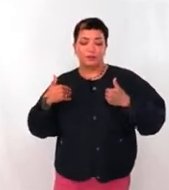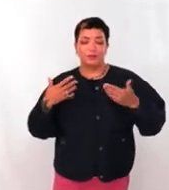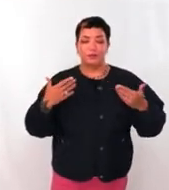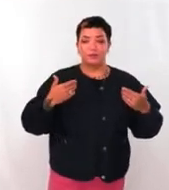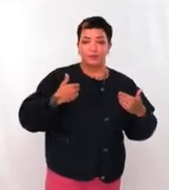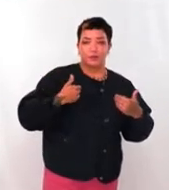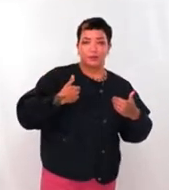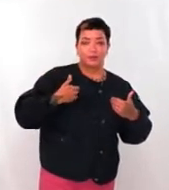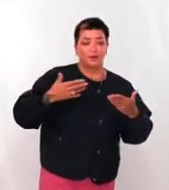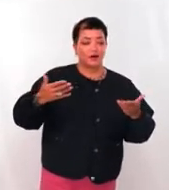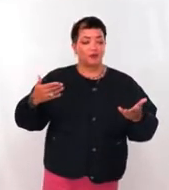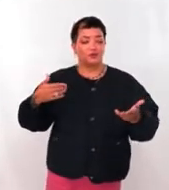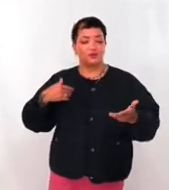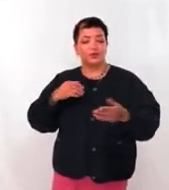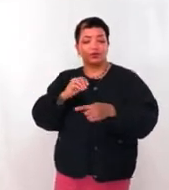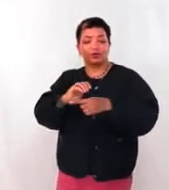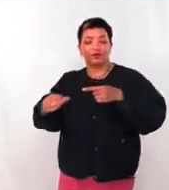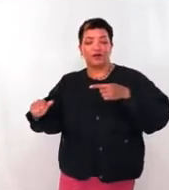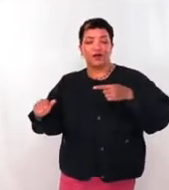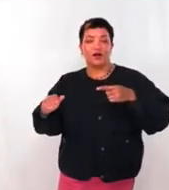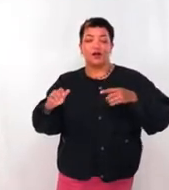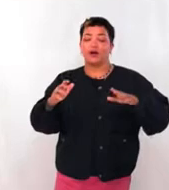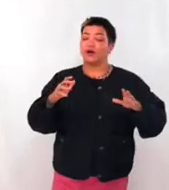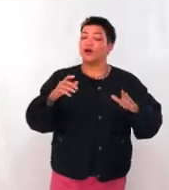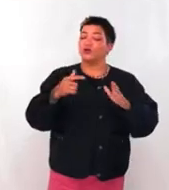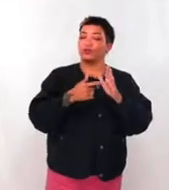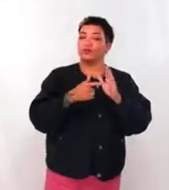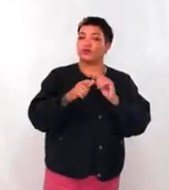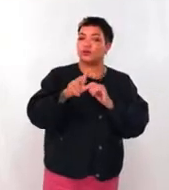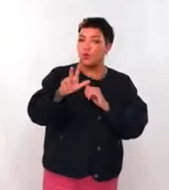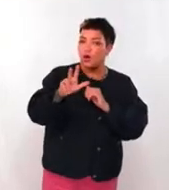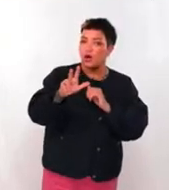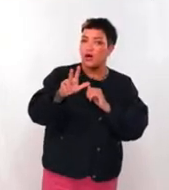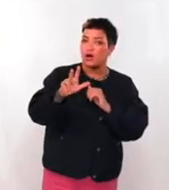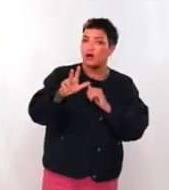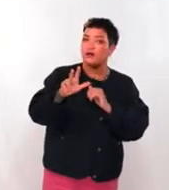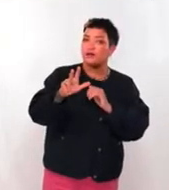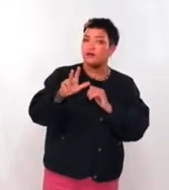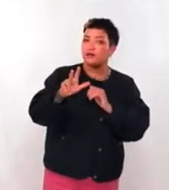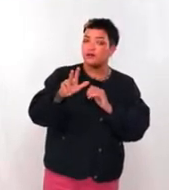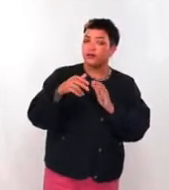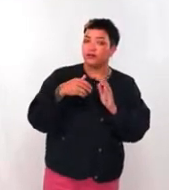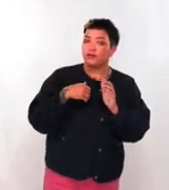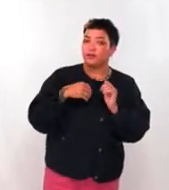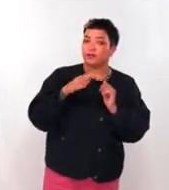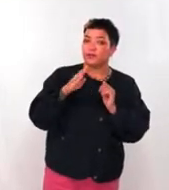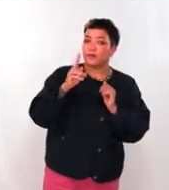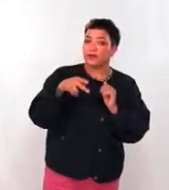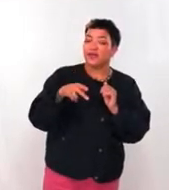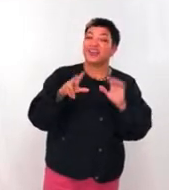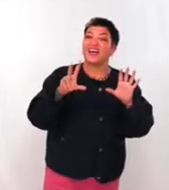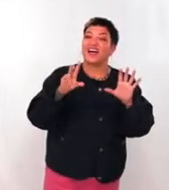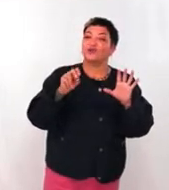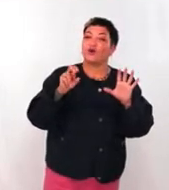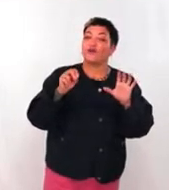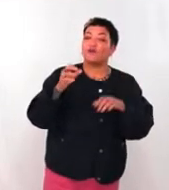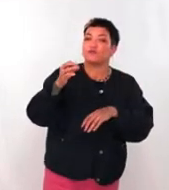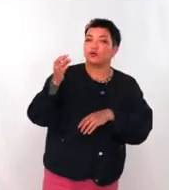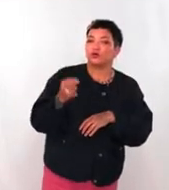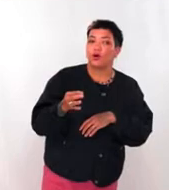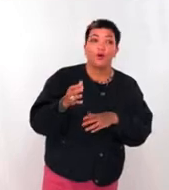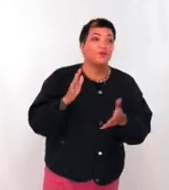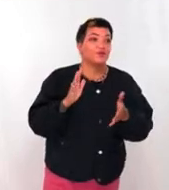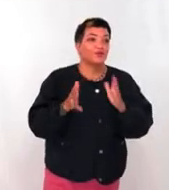enfin, vous saviez faire. Et d'ailleurs, en 2023, à que ça tienne, au moment du BP, 80%. Peut-être qu'un jour, on nous annoncera